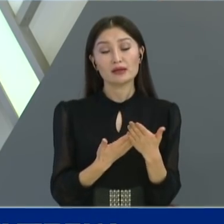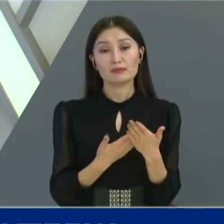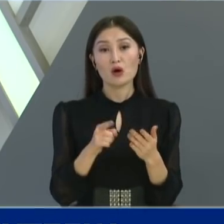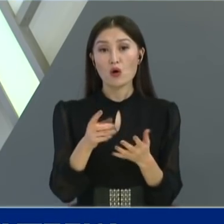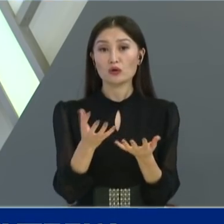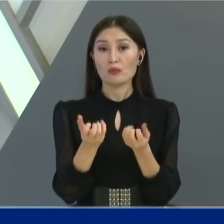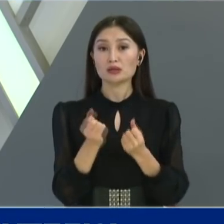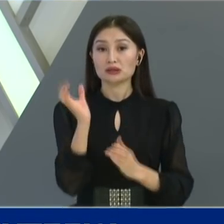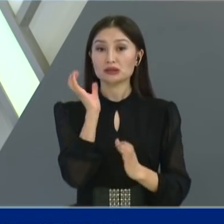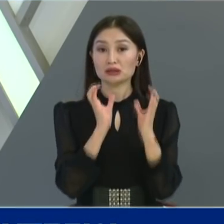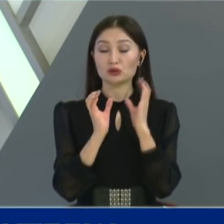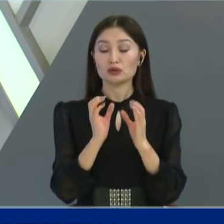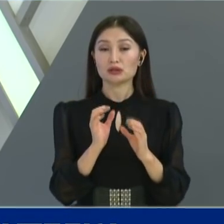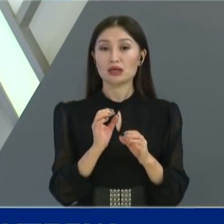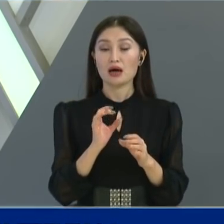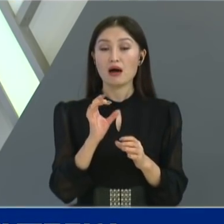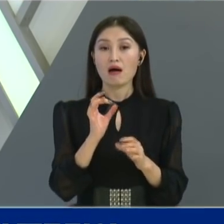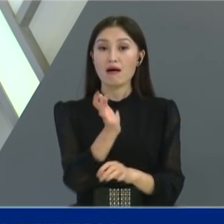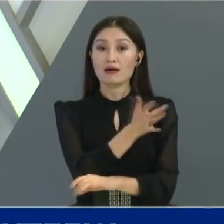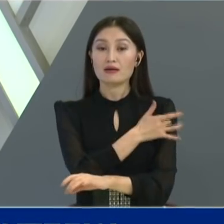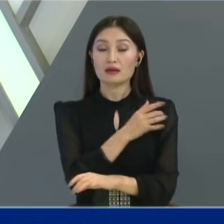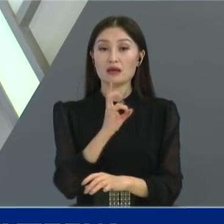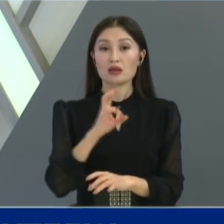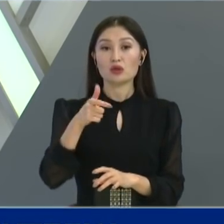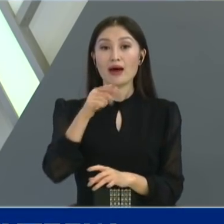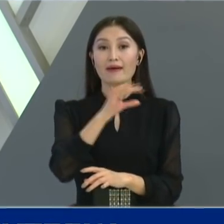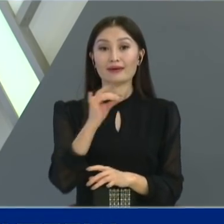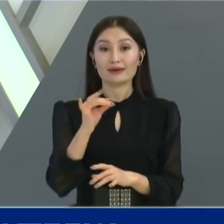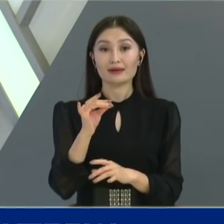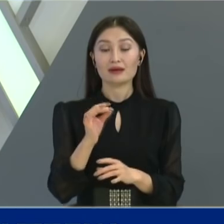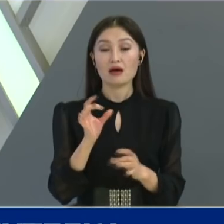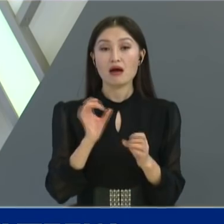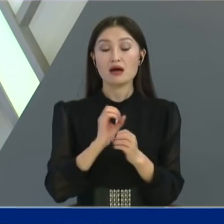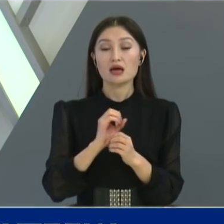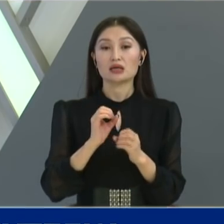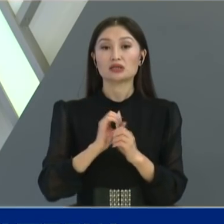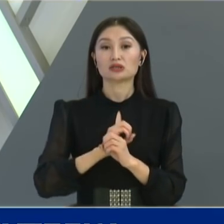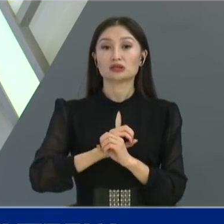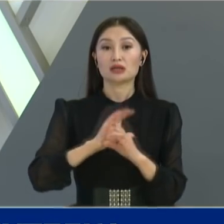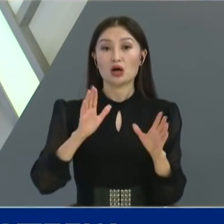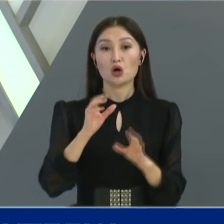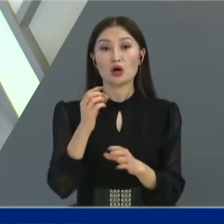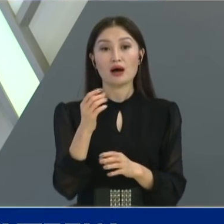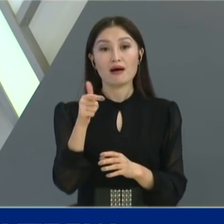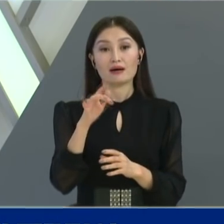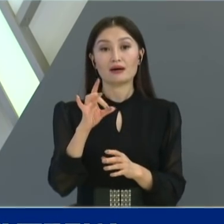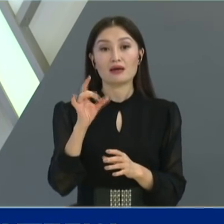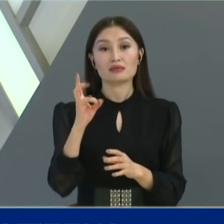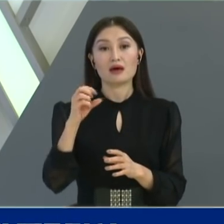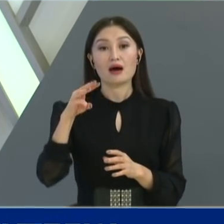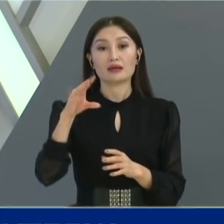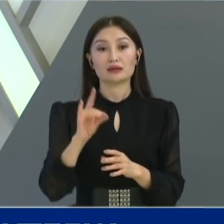получил серьезное ранение ноги в результате взрыва светошумовой гранаты. Үмүтбек родился 15